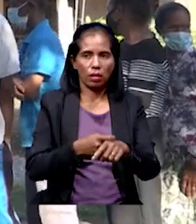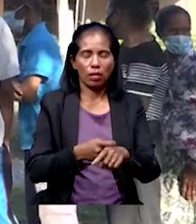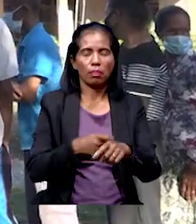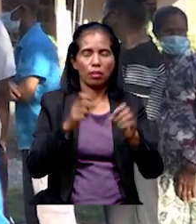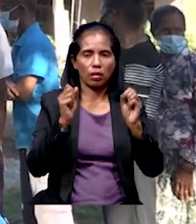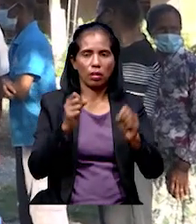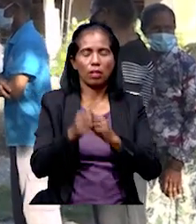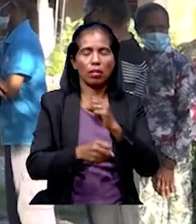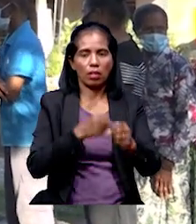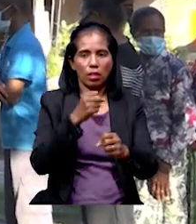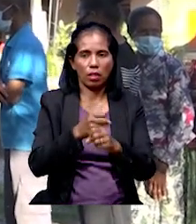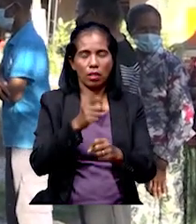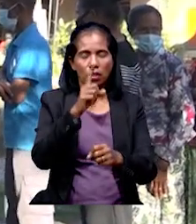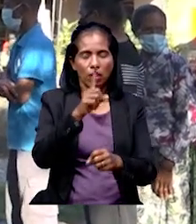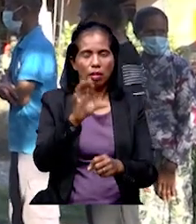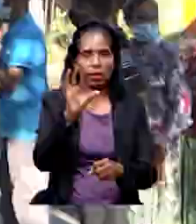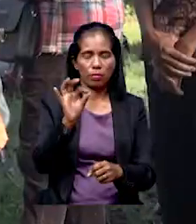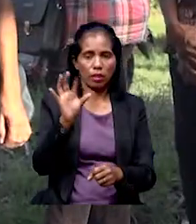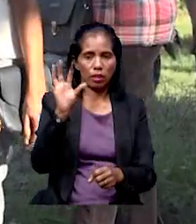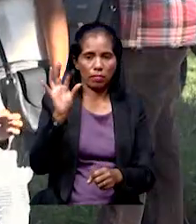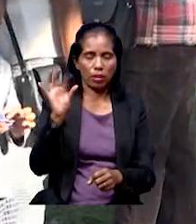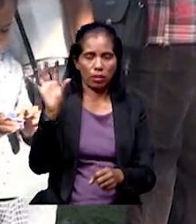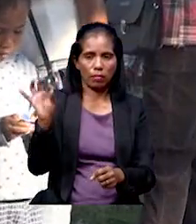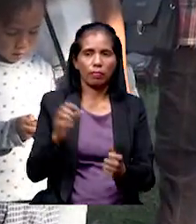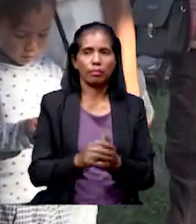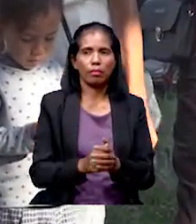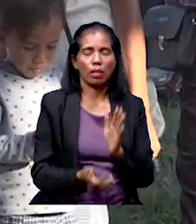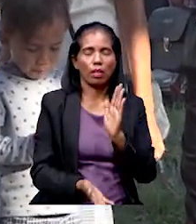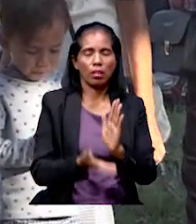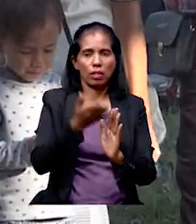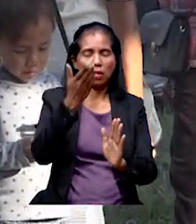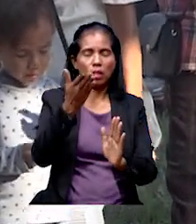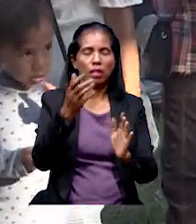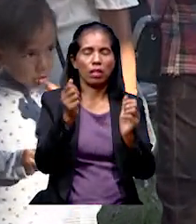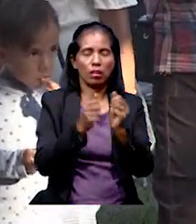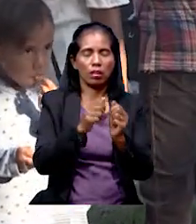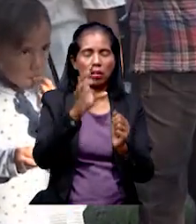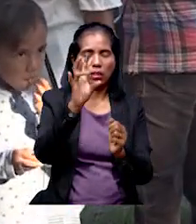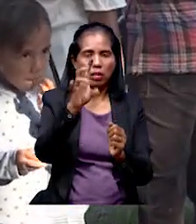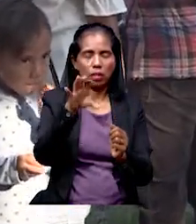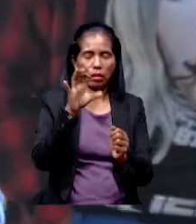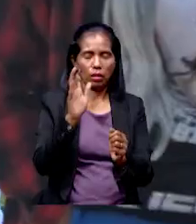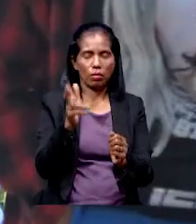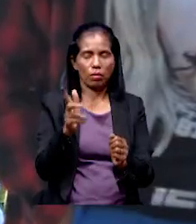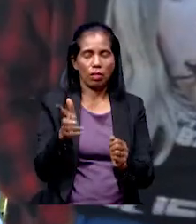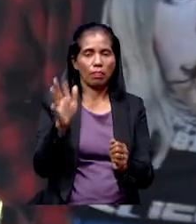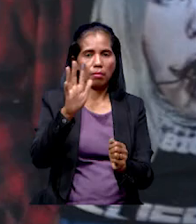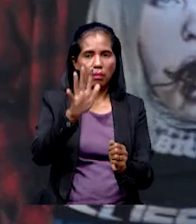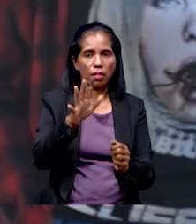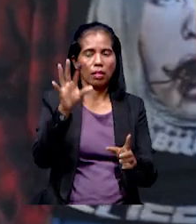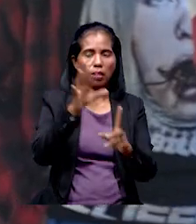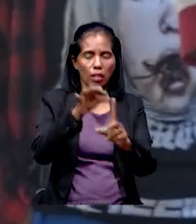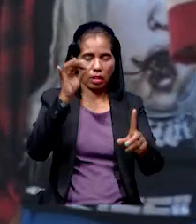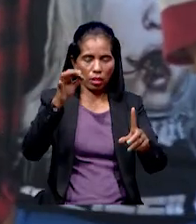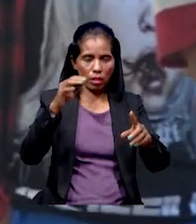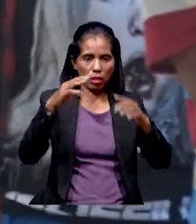popular tinang rihung ida atus sia senu resing sia, sae ba rihung atus hitu walulu resing hat liu, ia elesaun